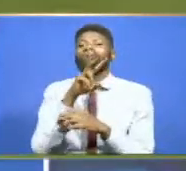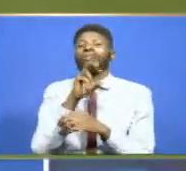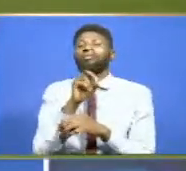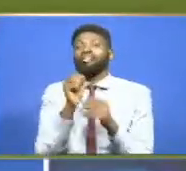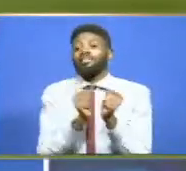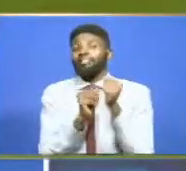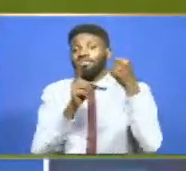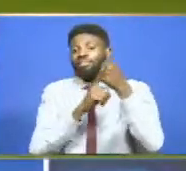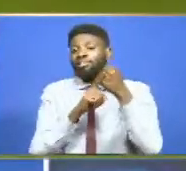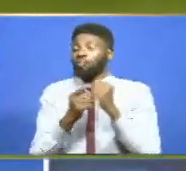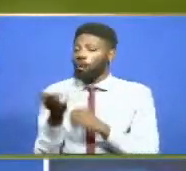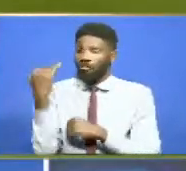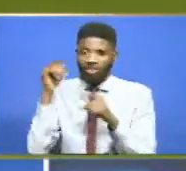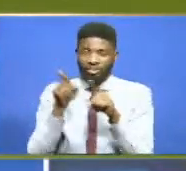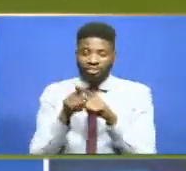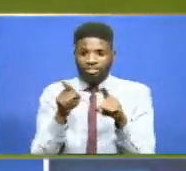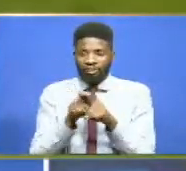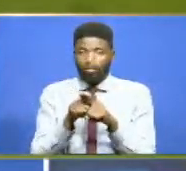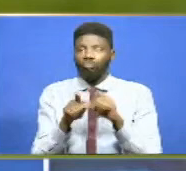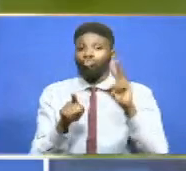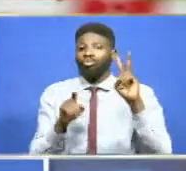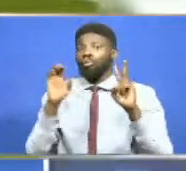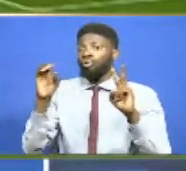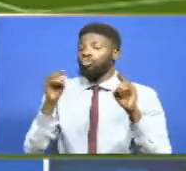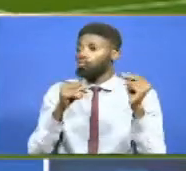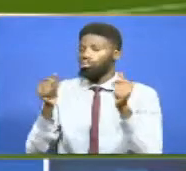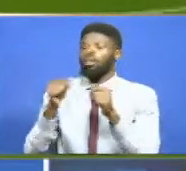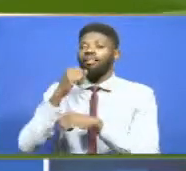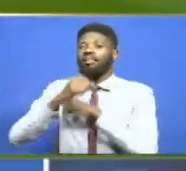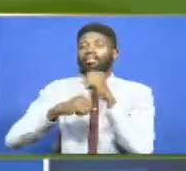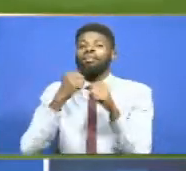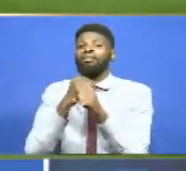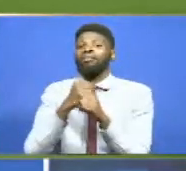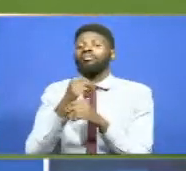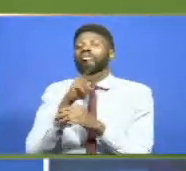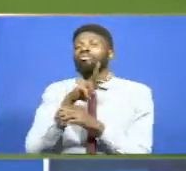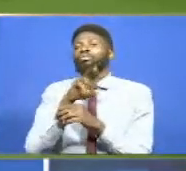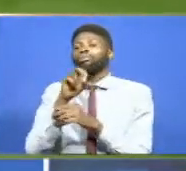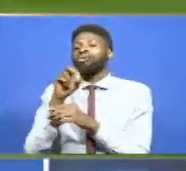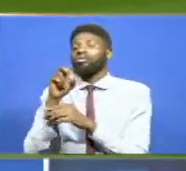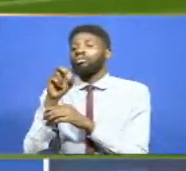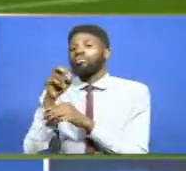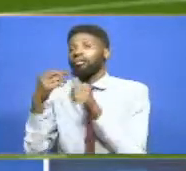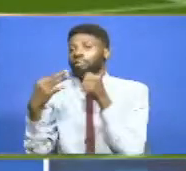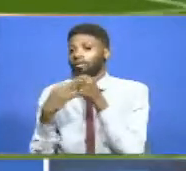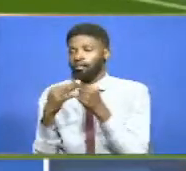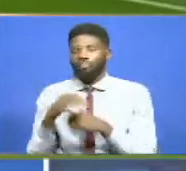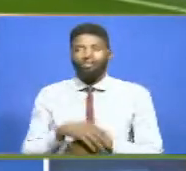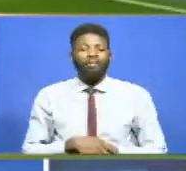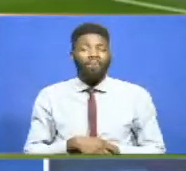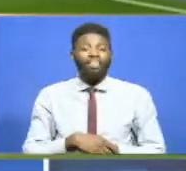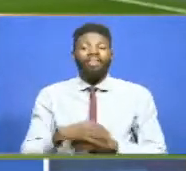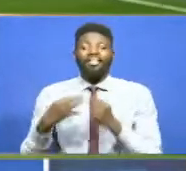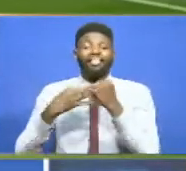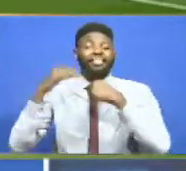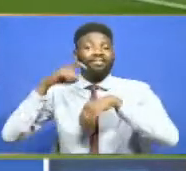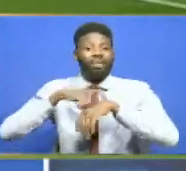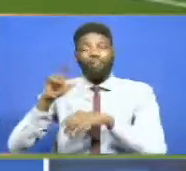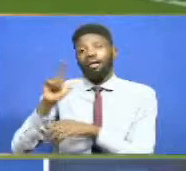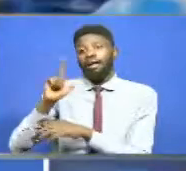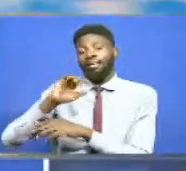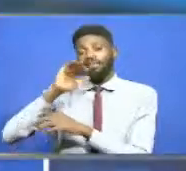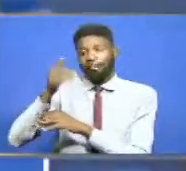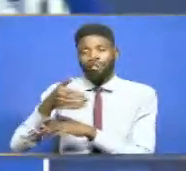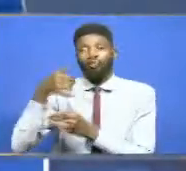ushindi wa mabao mawili kwa nunge mwaka 2008. Itakuwa ni mara ya nane kwa Leicester kucheza kwenye nusu finali za kombe